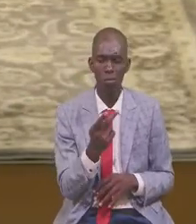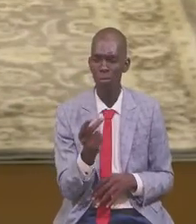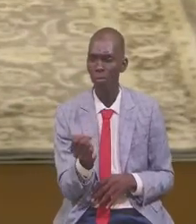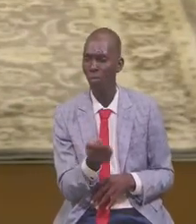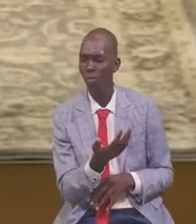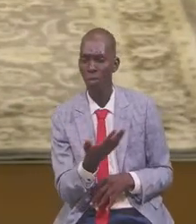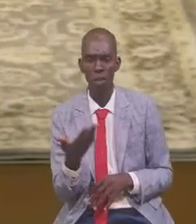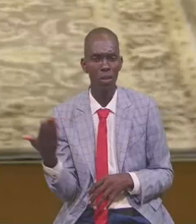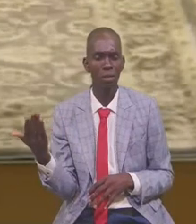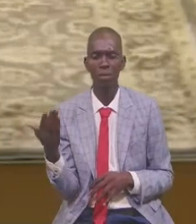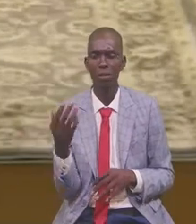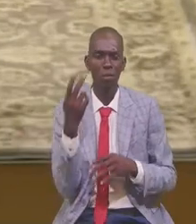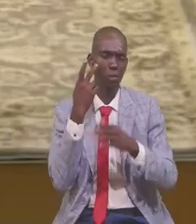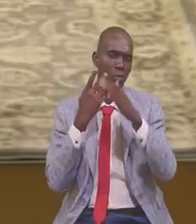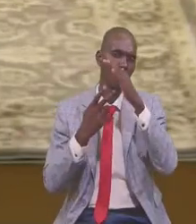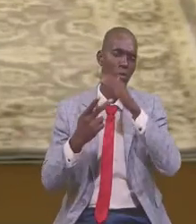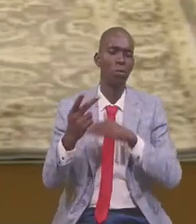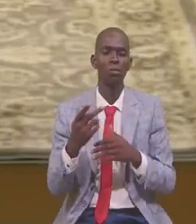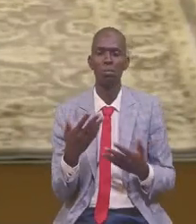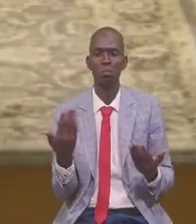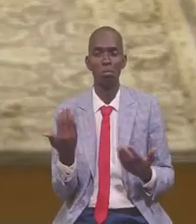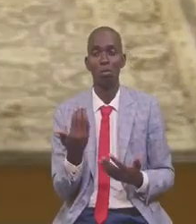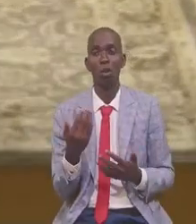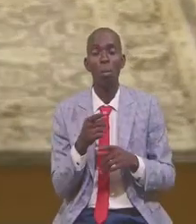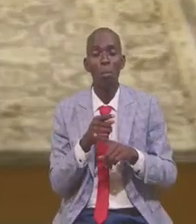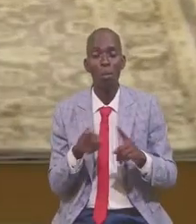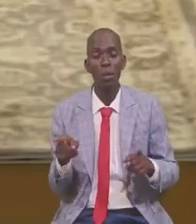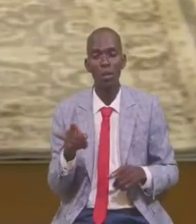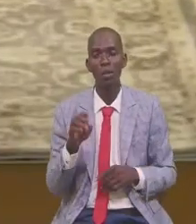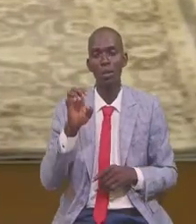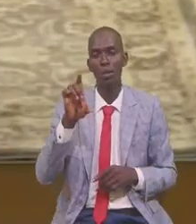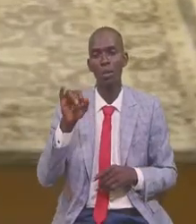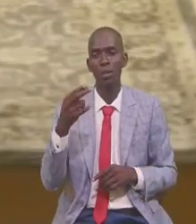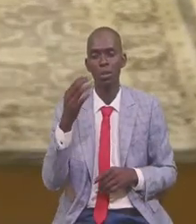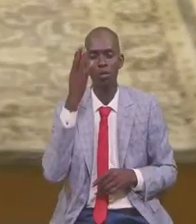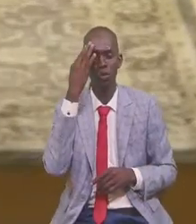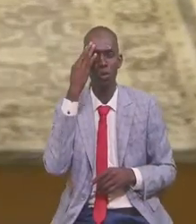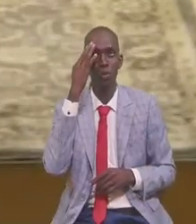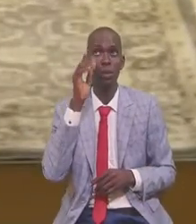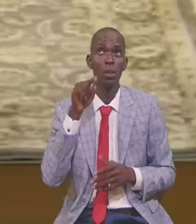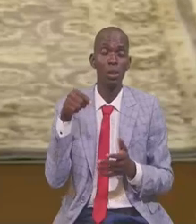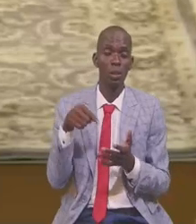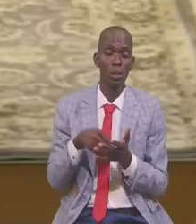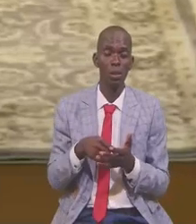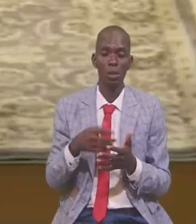vision dépeinte sur quelque chose. Mais il a su que mon manteau est venu.